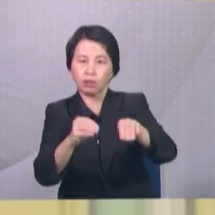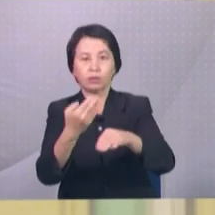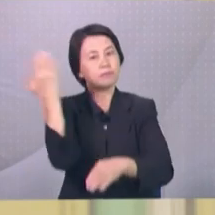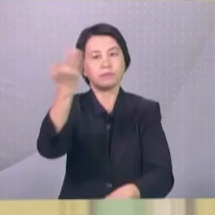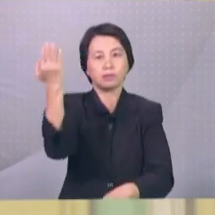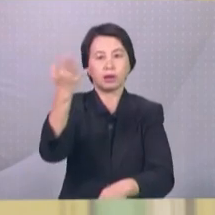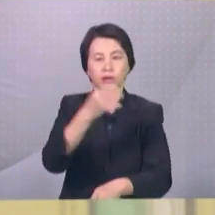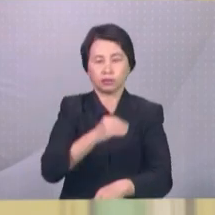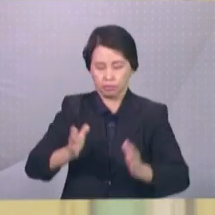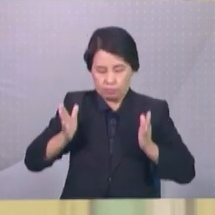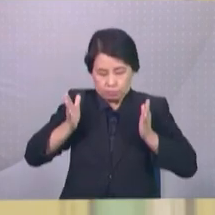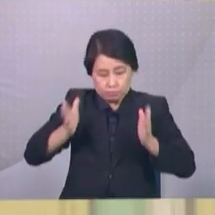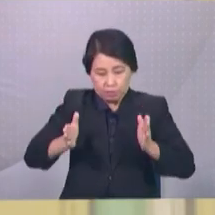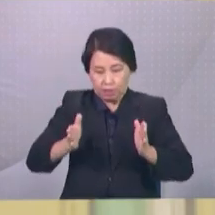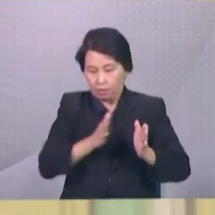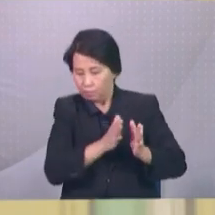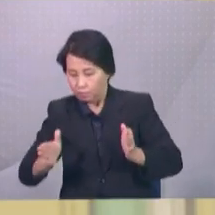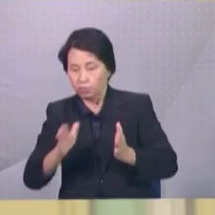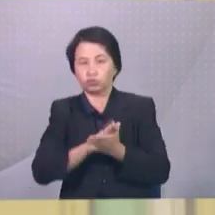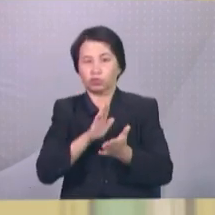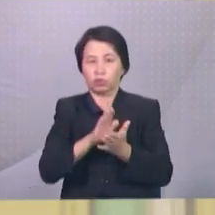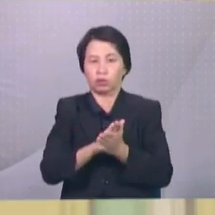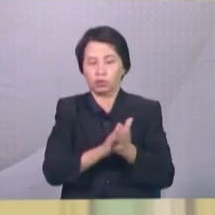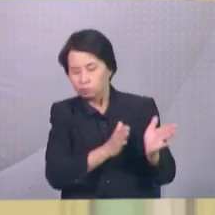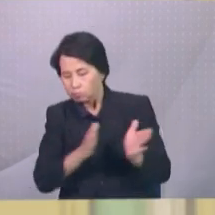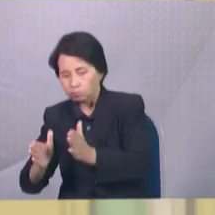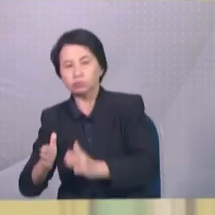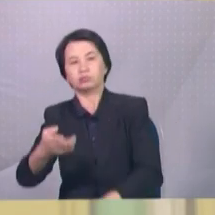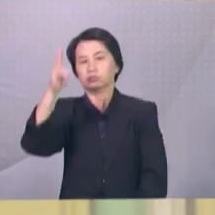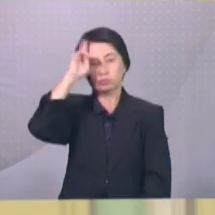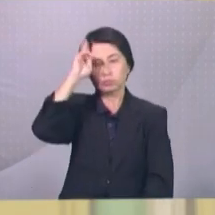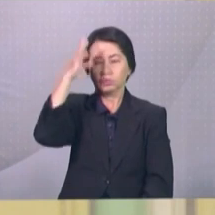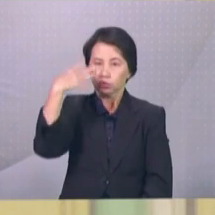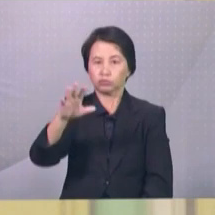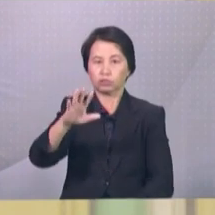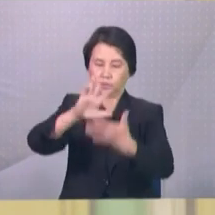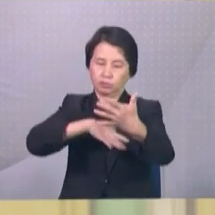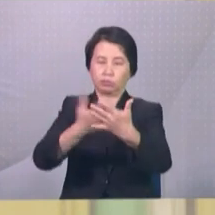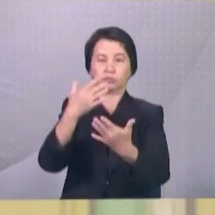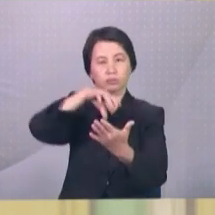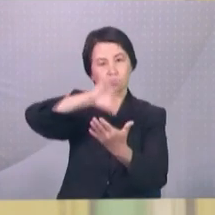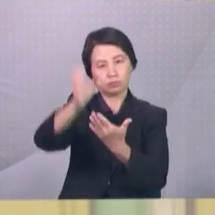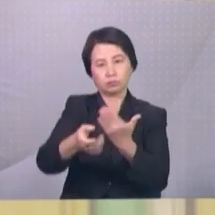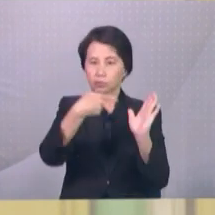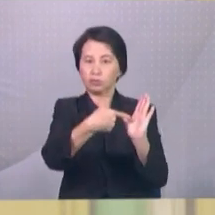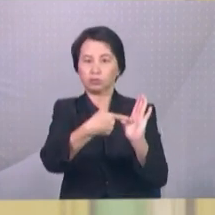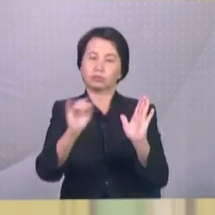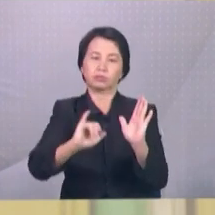dan penggal persekolahan adalah berjalan seperti mana yang telah dijadualkan. Ada